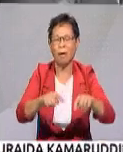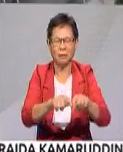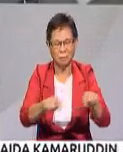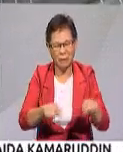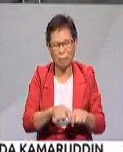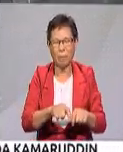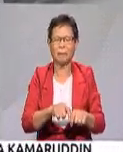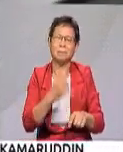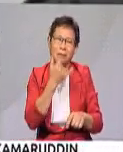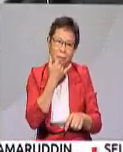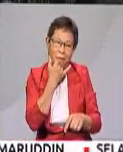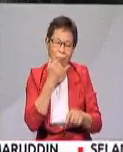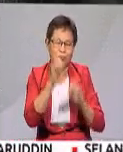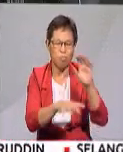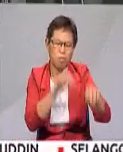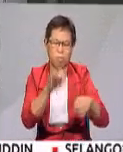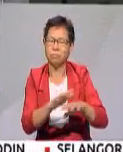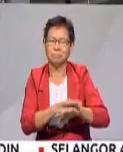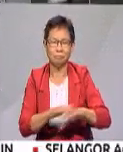sepatutnya.